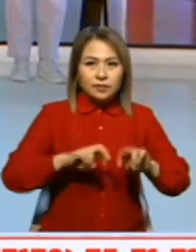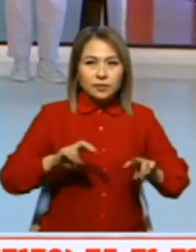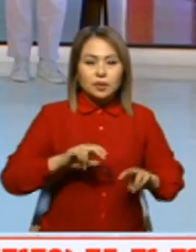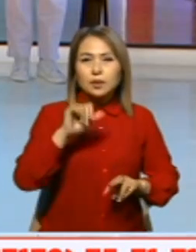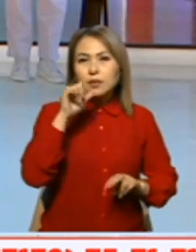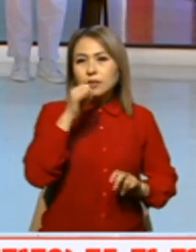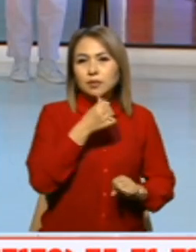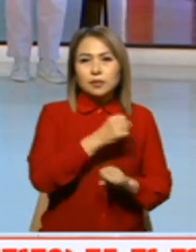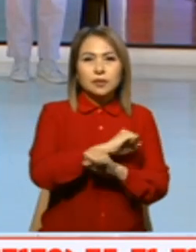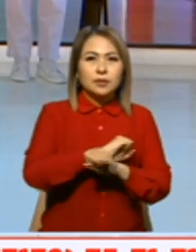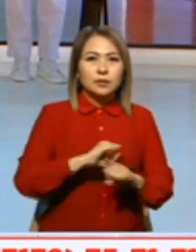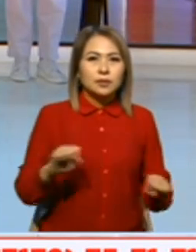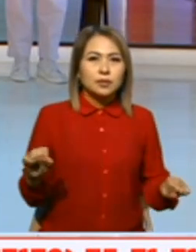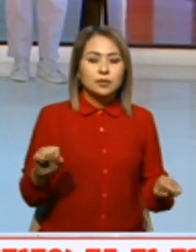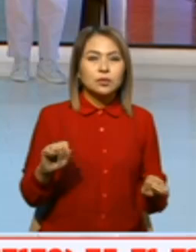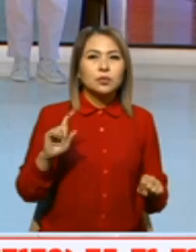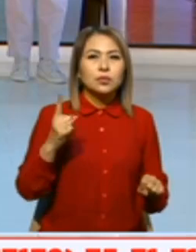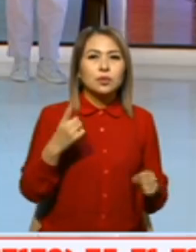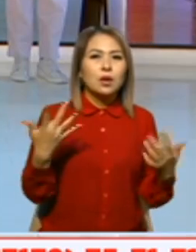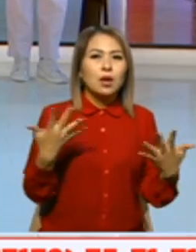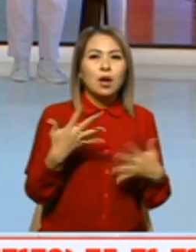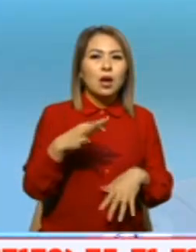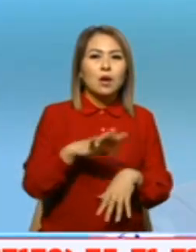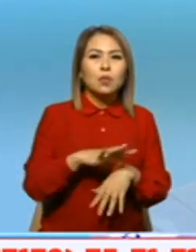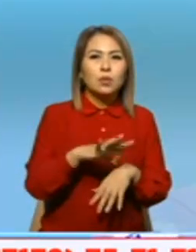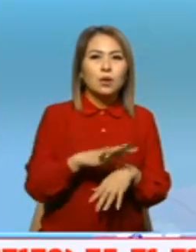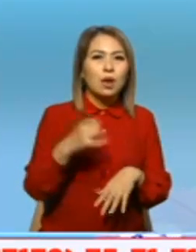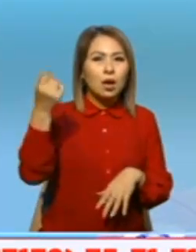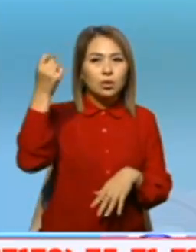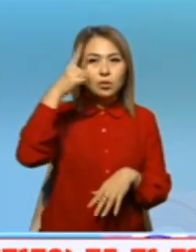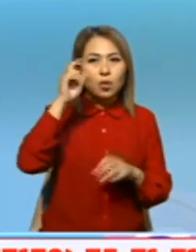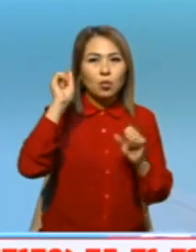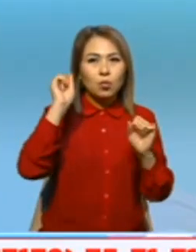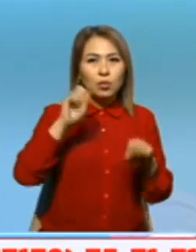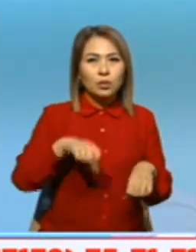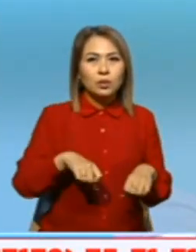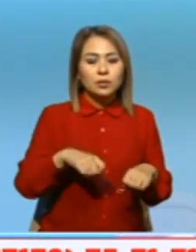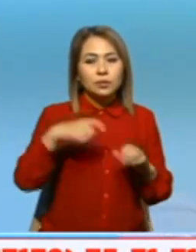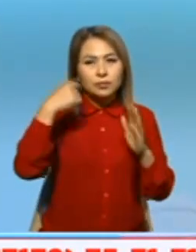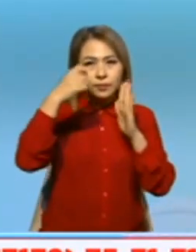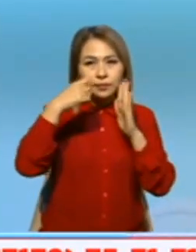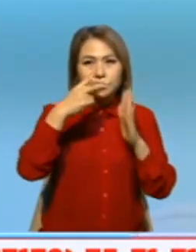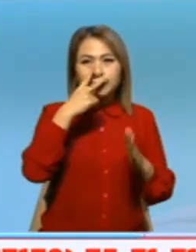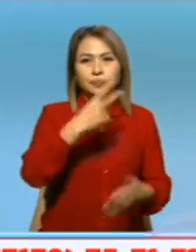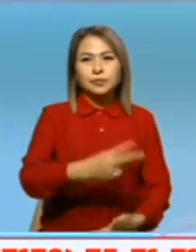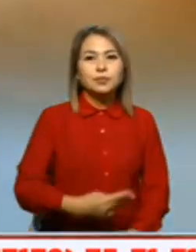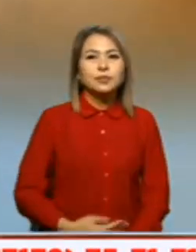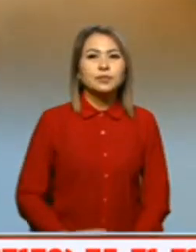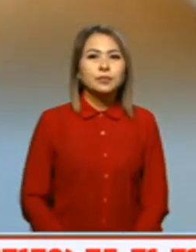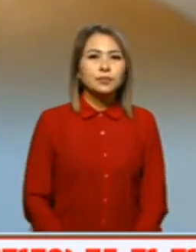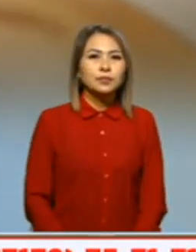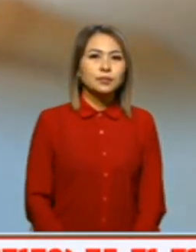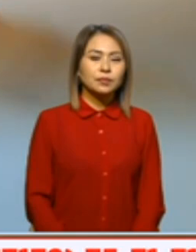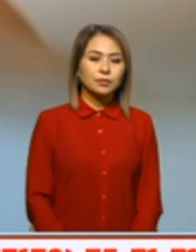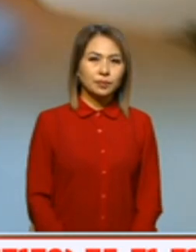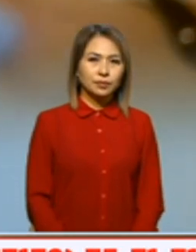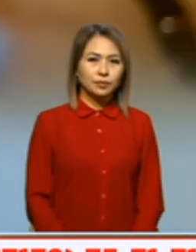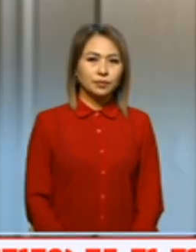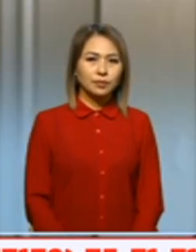ерінбей өткізуіміз керек. Неге, қандай ауруларды анықтауға болады? Бұл аралықта бейне материалға назар